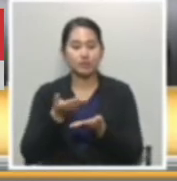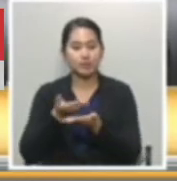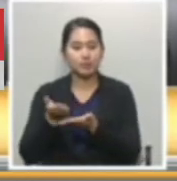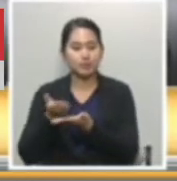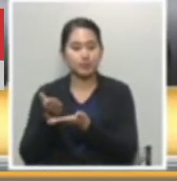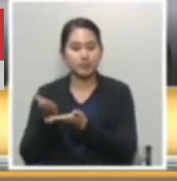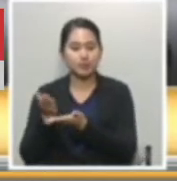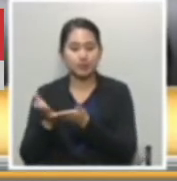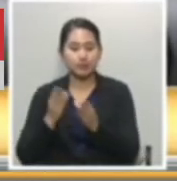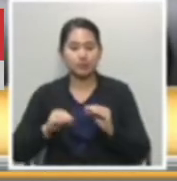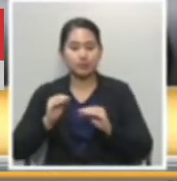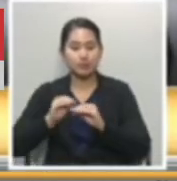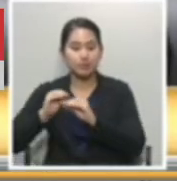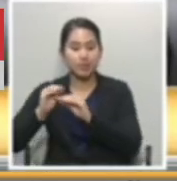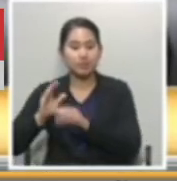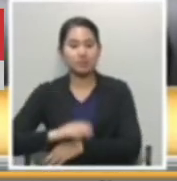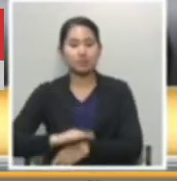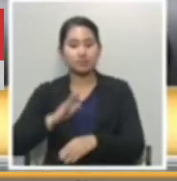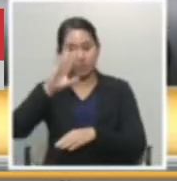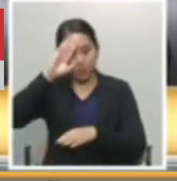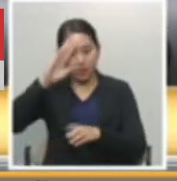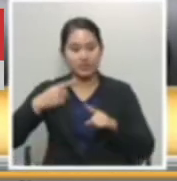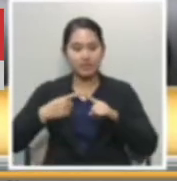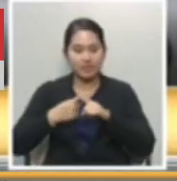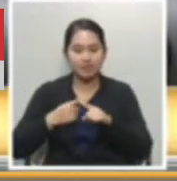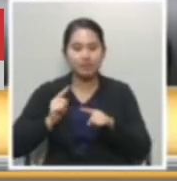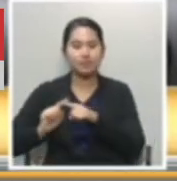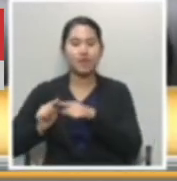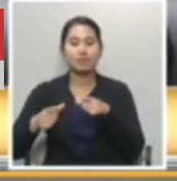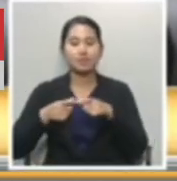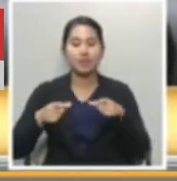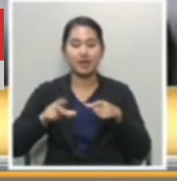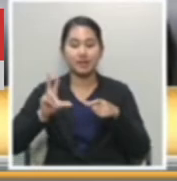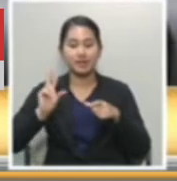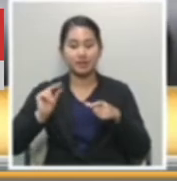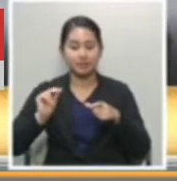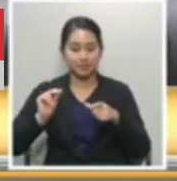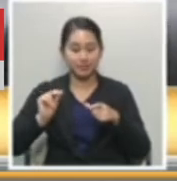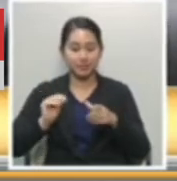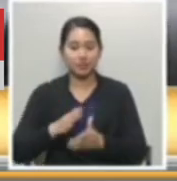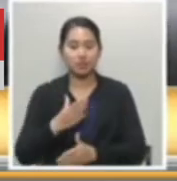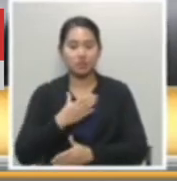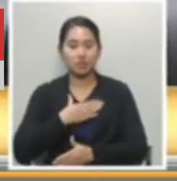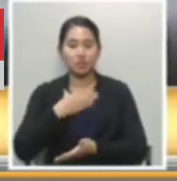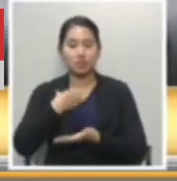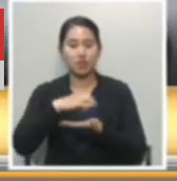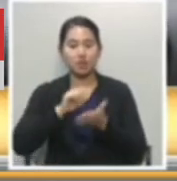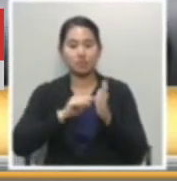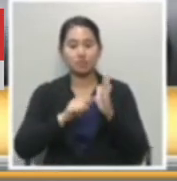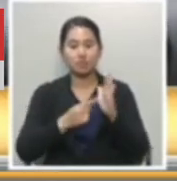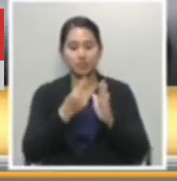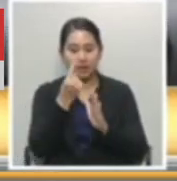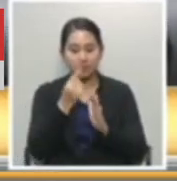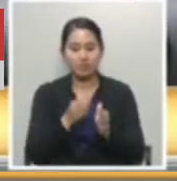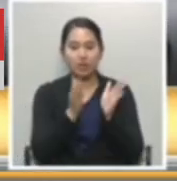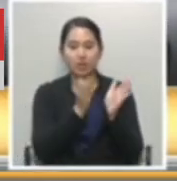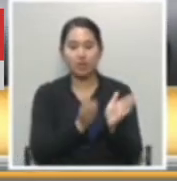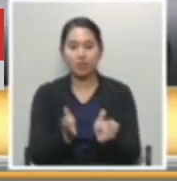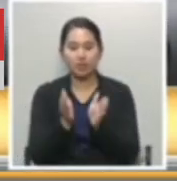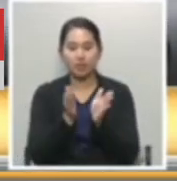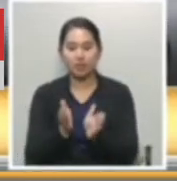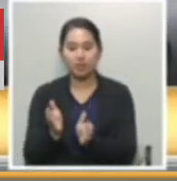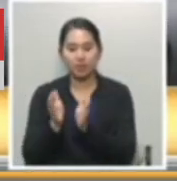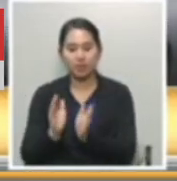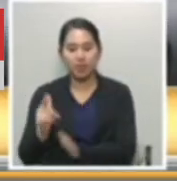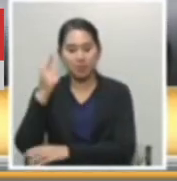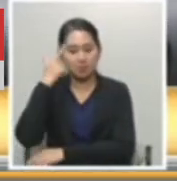ว้นะครับในยามเจ็บป่วยผลครับผลที่ผมลำดับเมื่อสักครู่ผลการดำเนินนโยบายอย่างชา